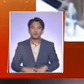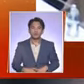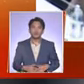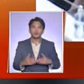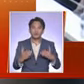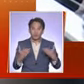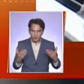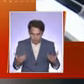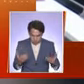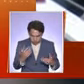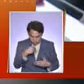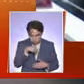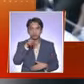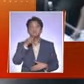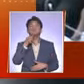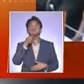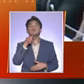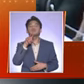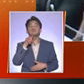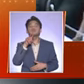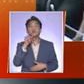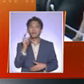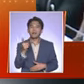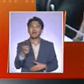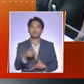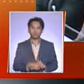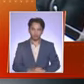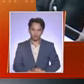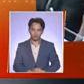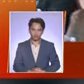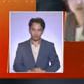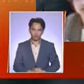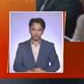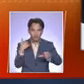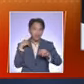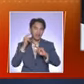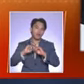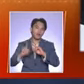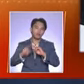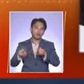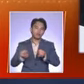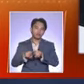ก่อนที่ท่านจะเงยหน้าขึ้นมาเนี่ยเนี่ยฮะเนี่ยฮะเห็นไหมฮะ